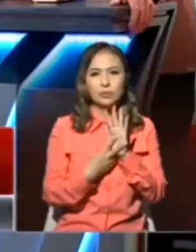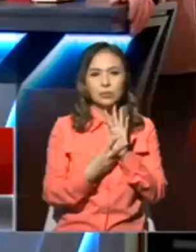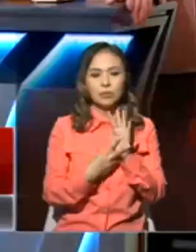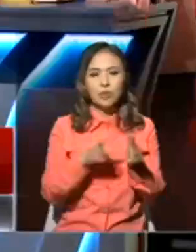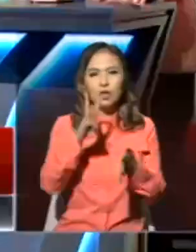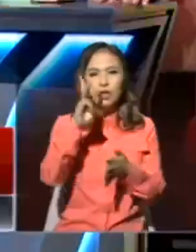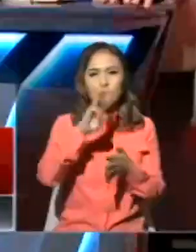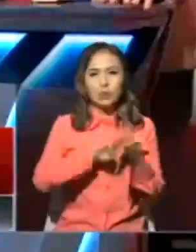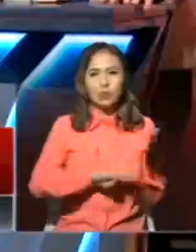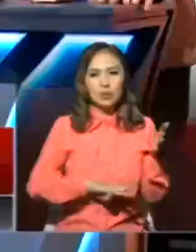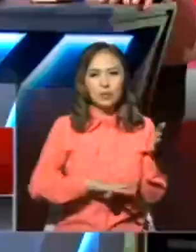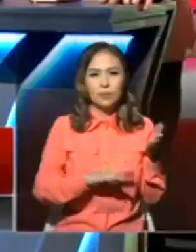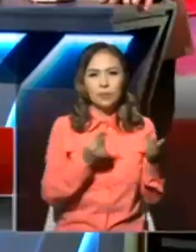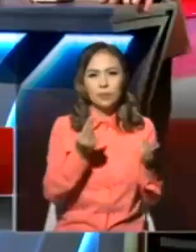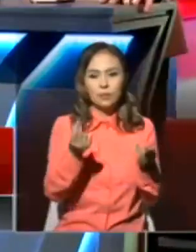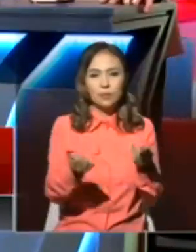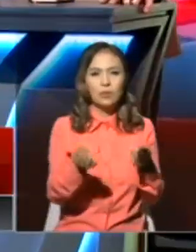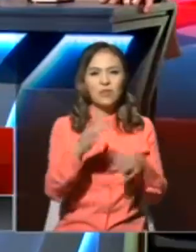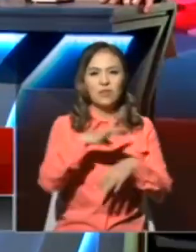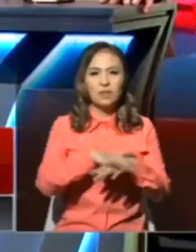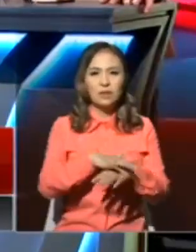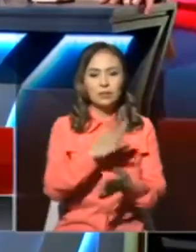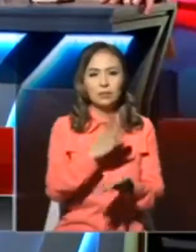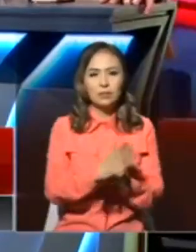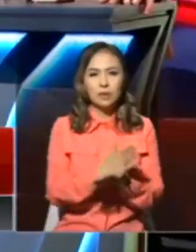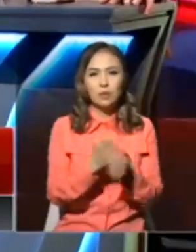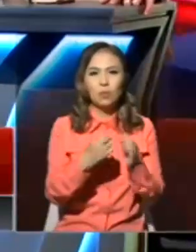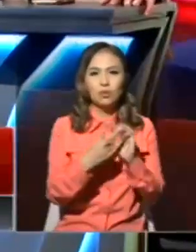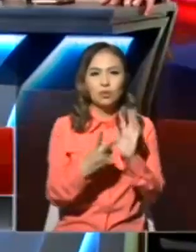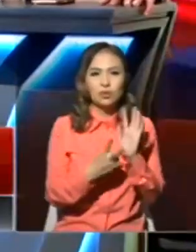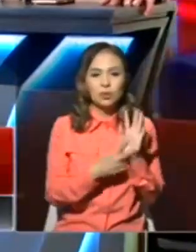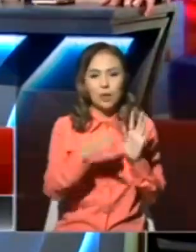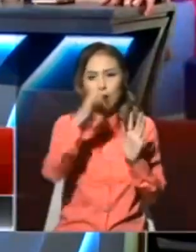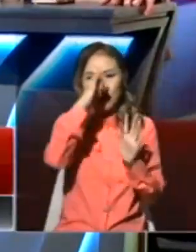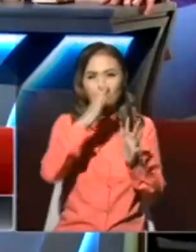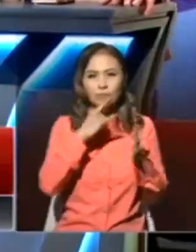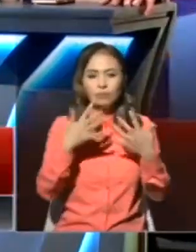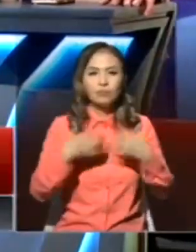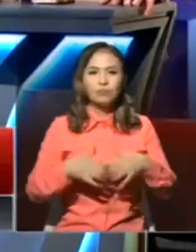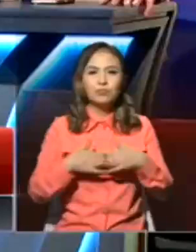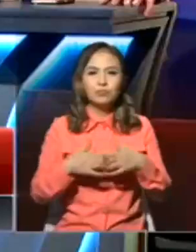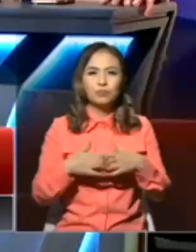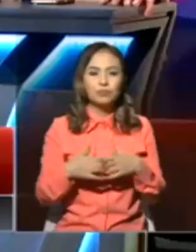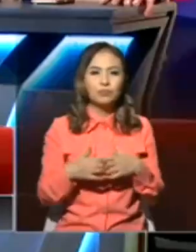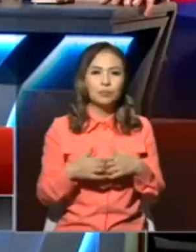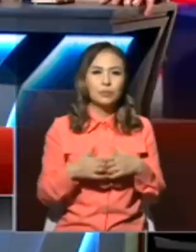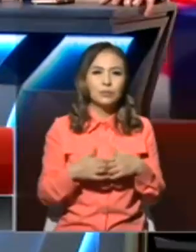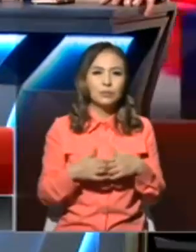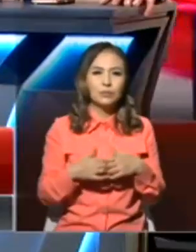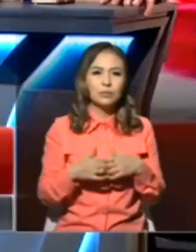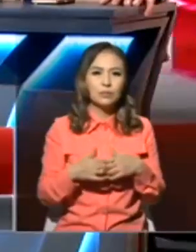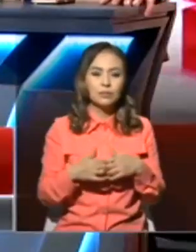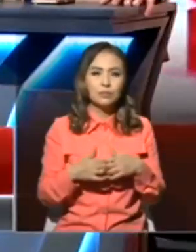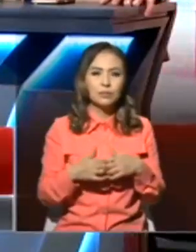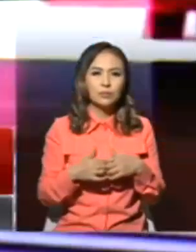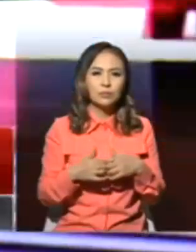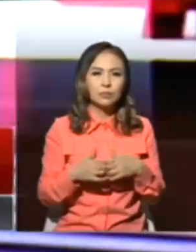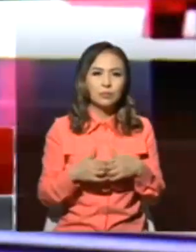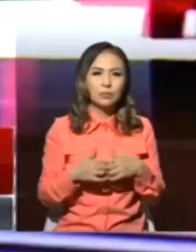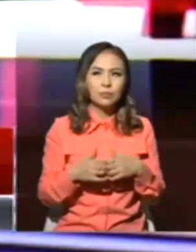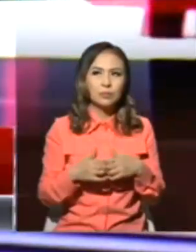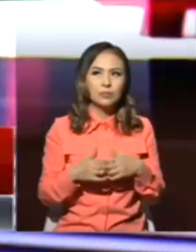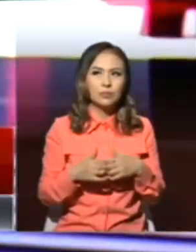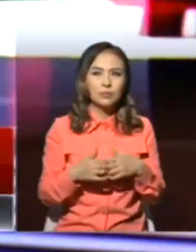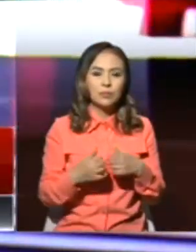айыппұл төлеген факт бар. 17 Қазақстан бойынша. Ол біздің